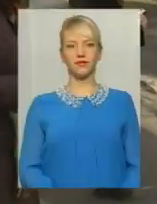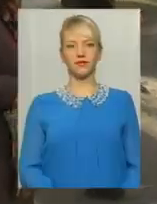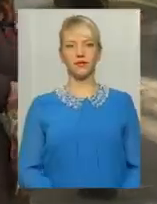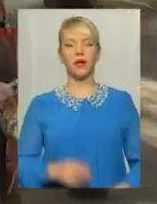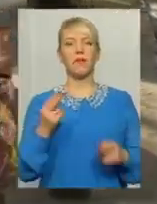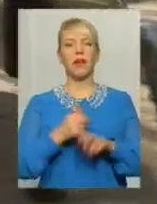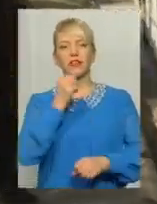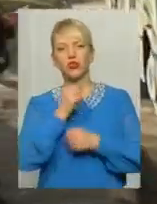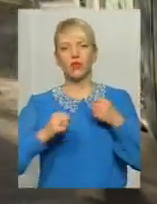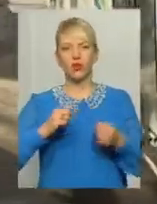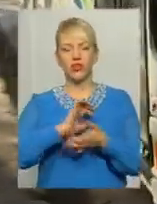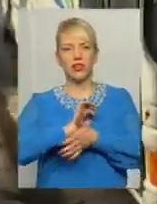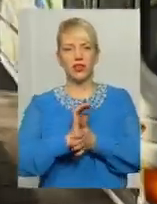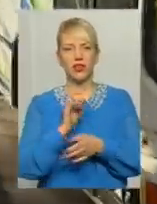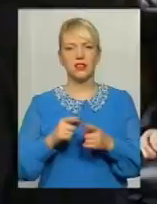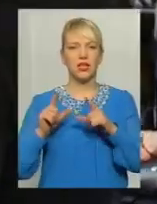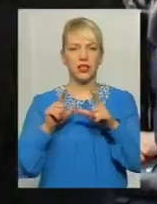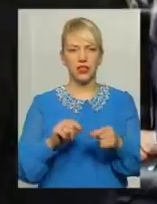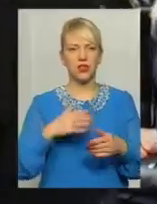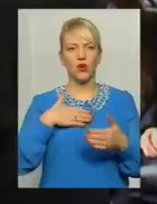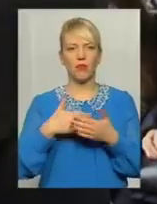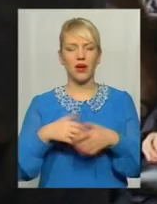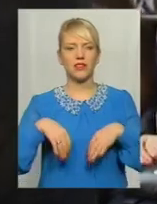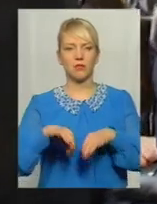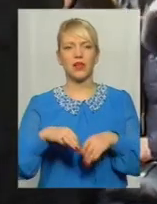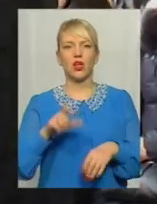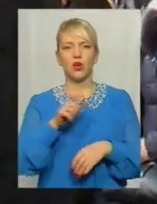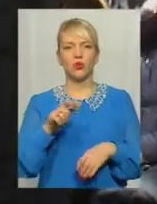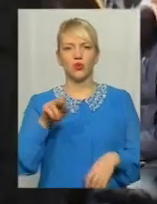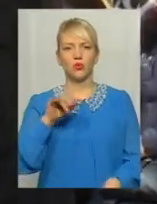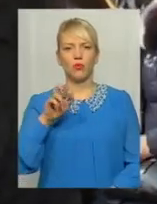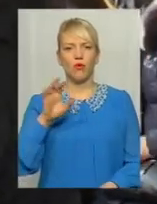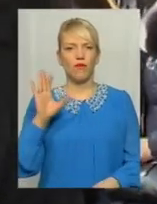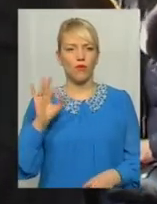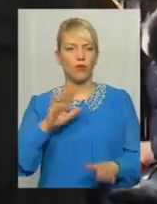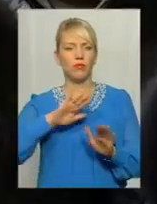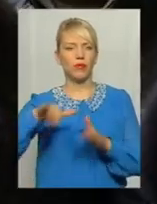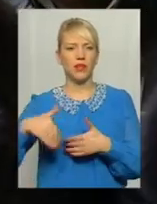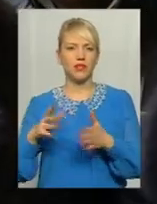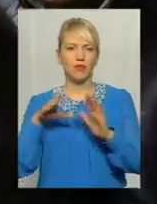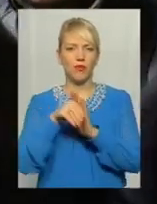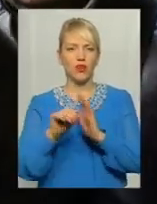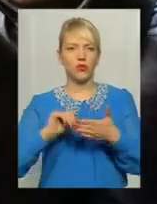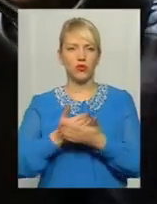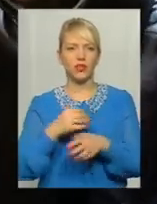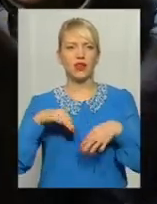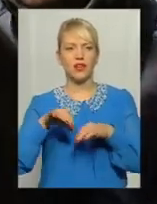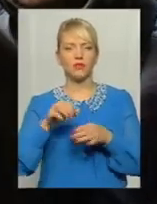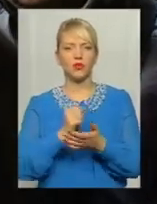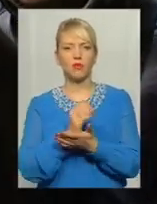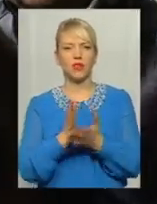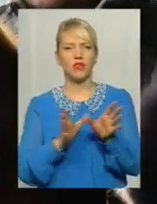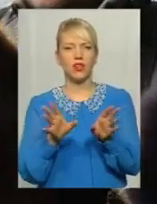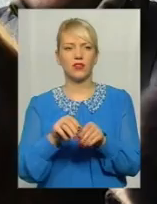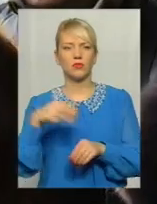Без штовханини та тисняви їздять громадським транспортом жителі мікрорайону Дубове. Після впровадження оновленої транспортної мережі разом